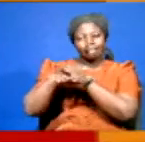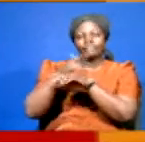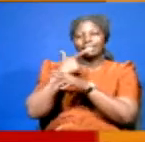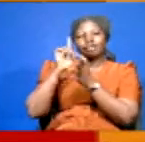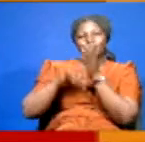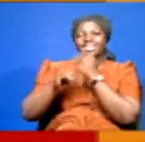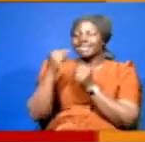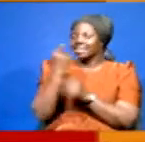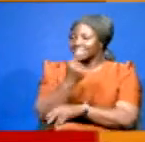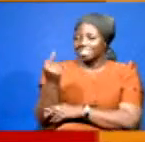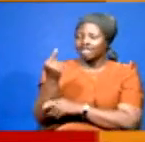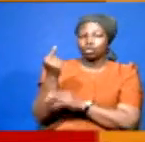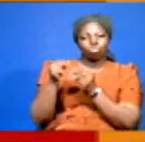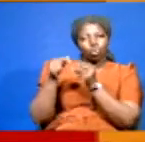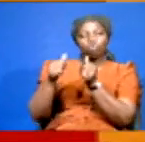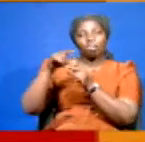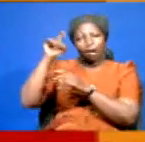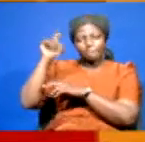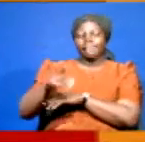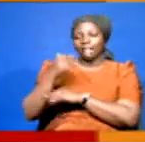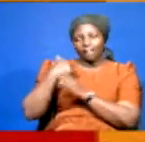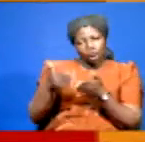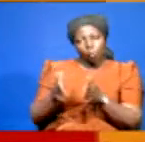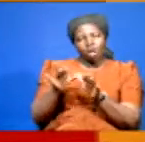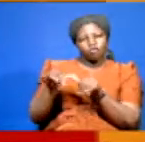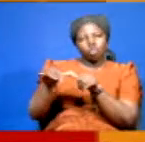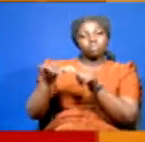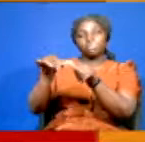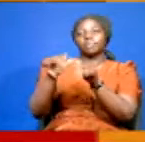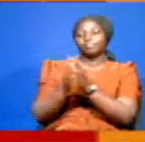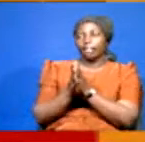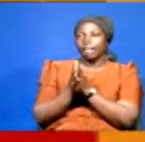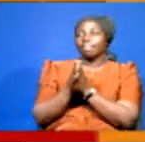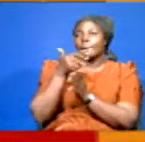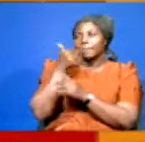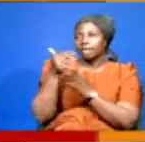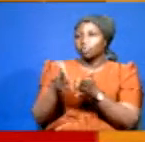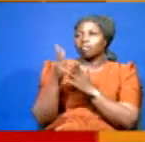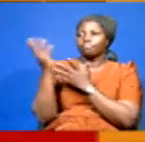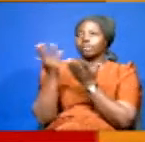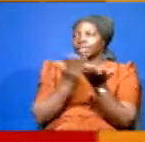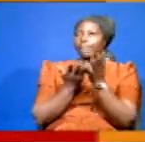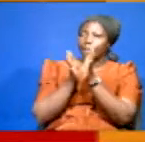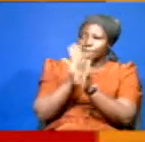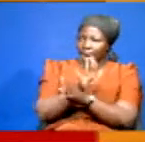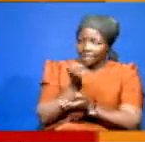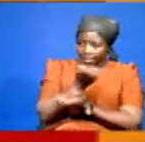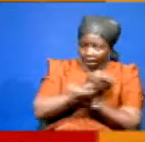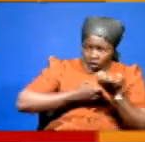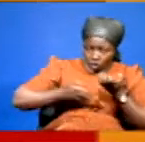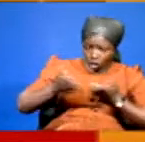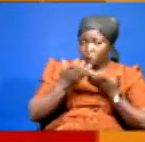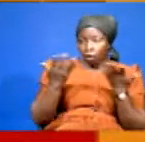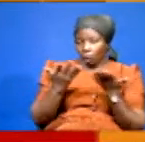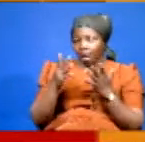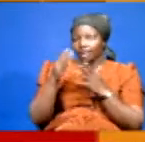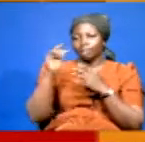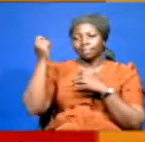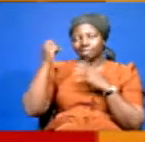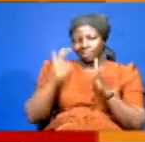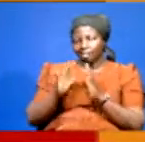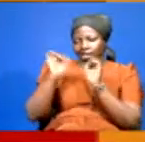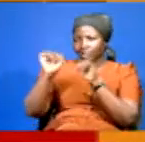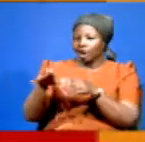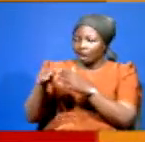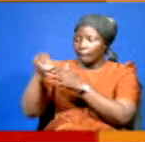why tumesema njia ya kurudisha economy chini ama life scale kwamba wananchi wanaweza nunua goods at a better price ni kwamba lazima